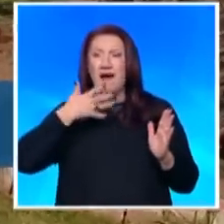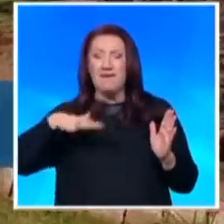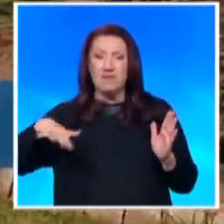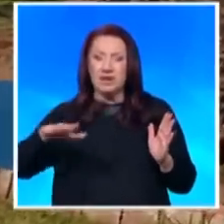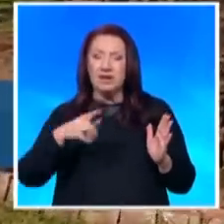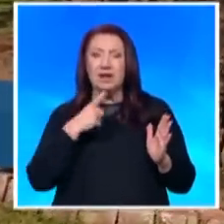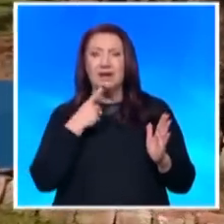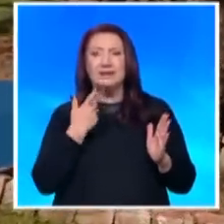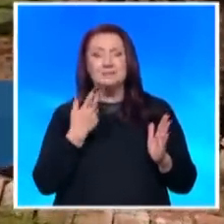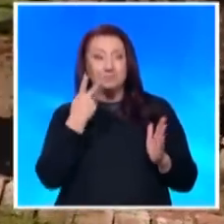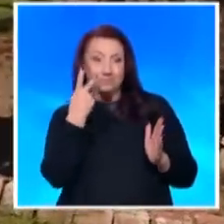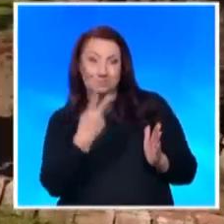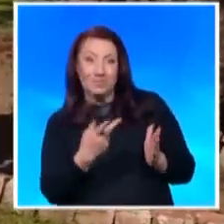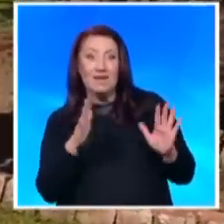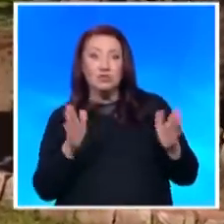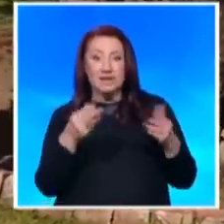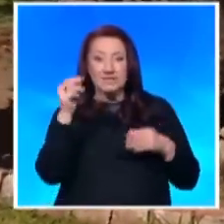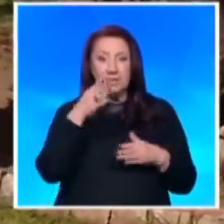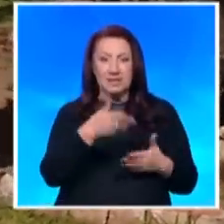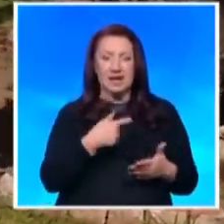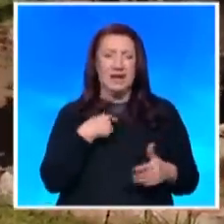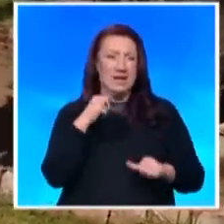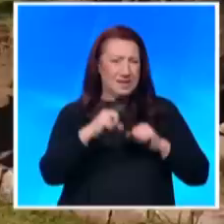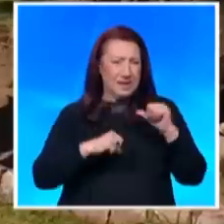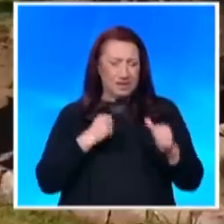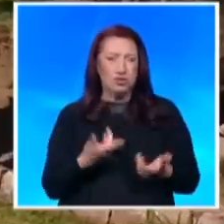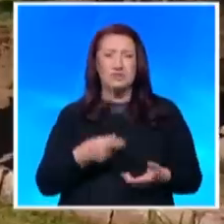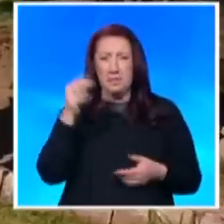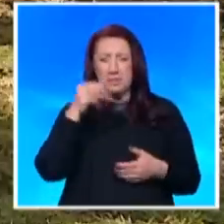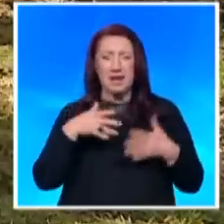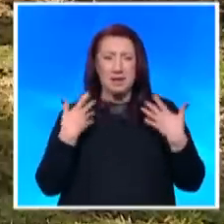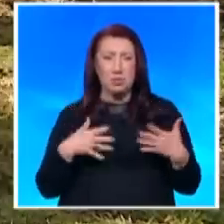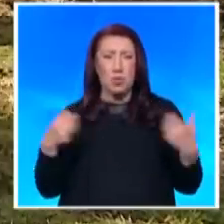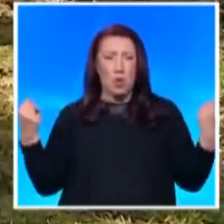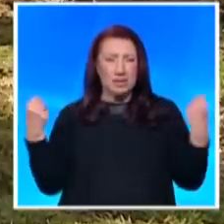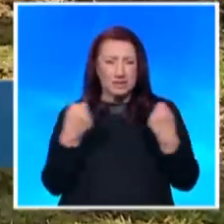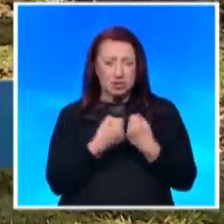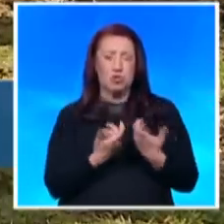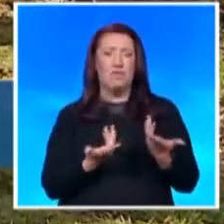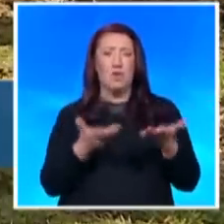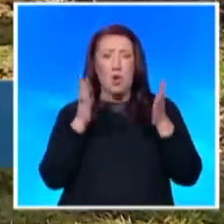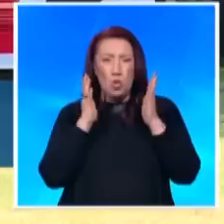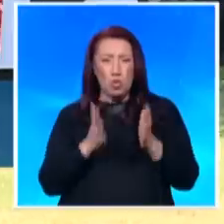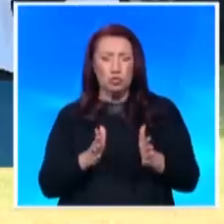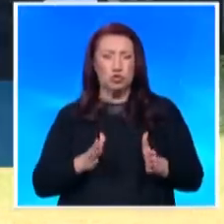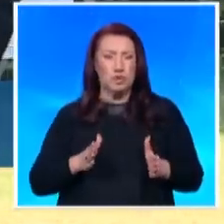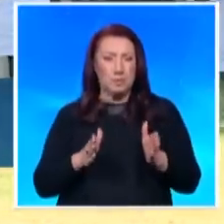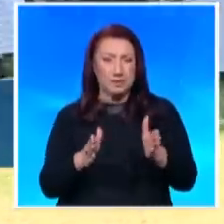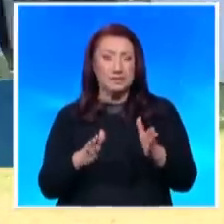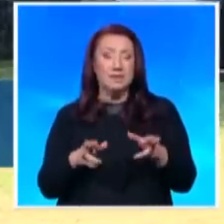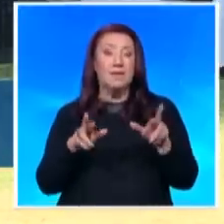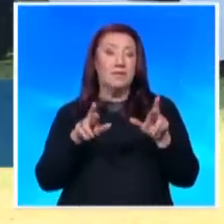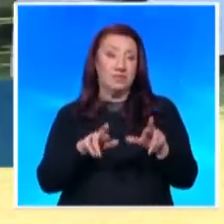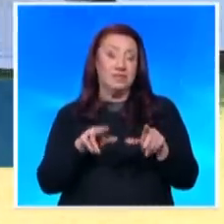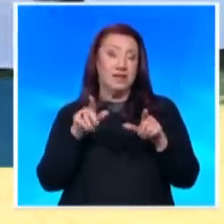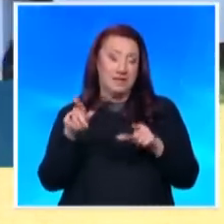случва. Ядосвам се на катастрофите, ядосвам се за лошите пътища. Надявам се правителството да види пътищата